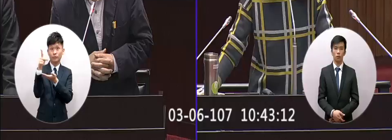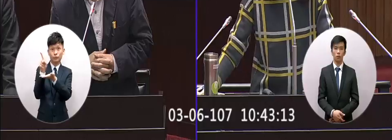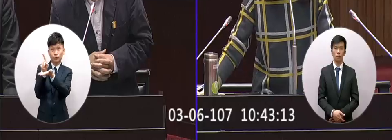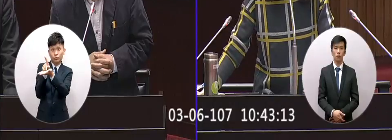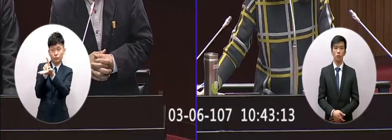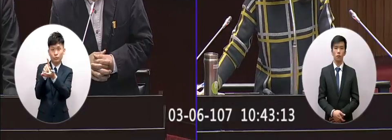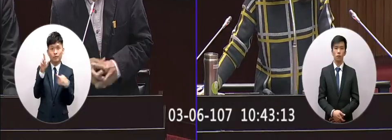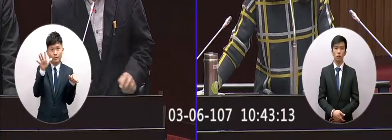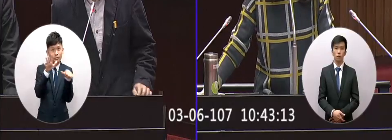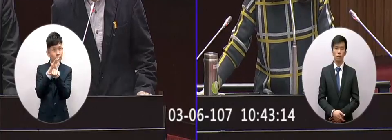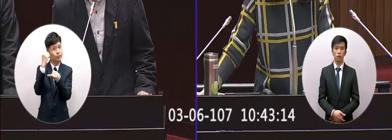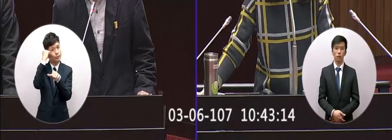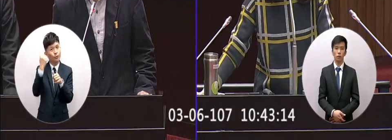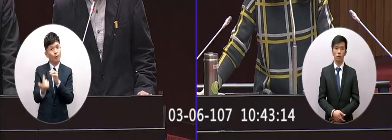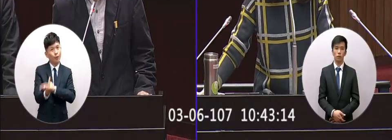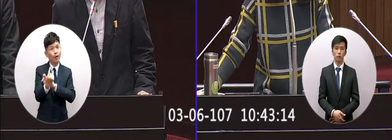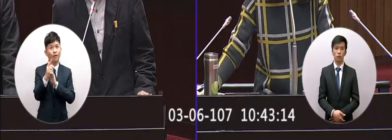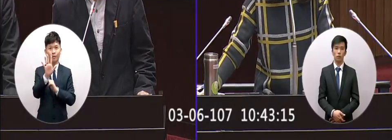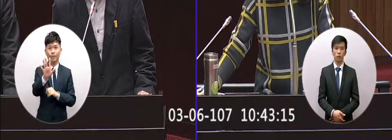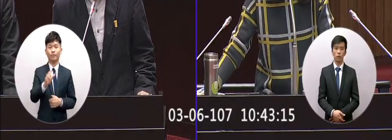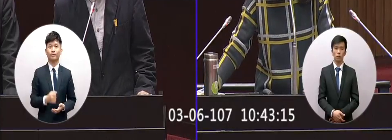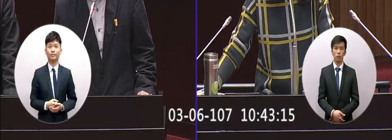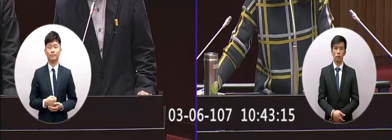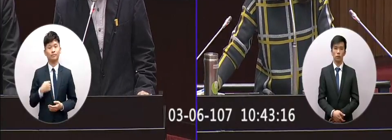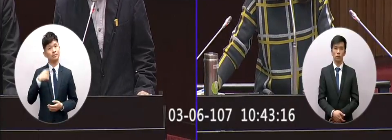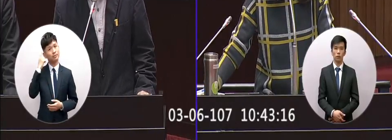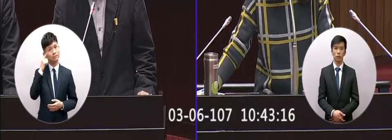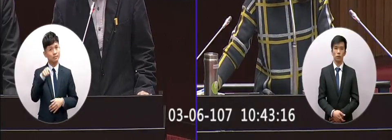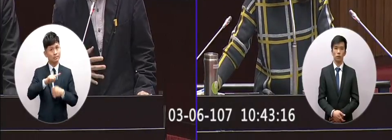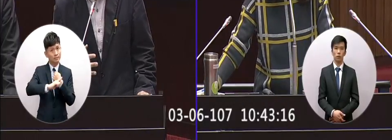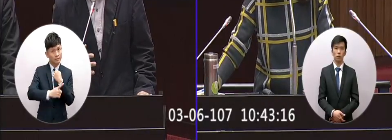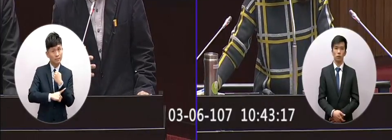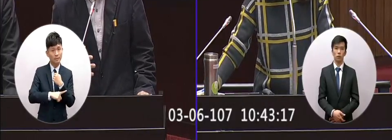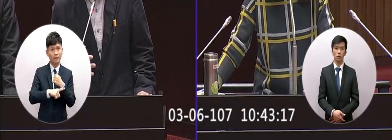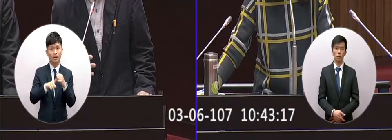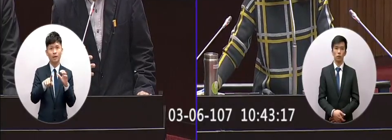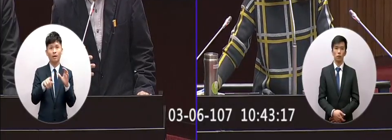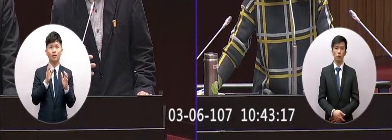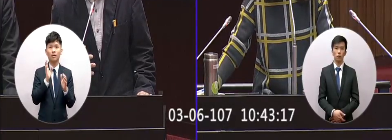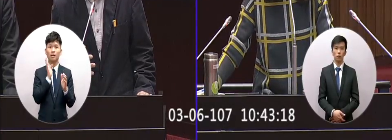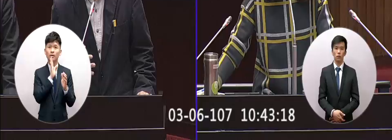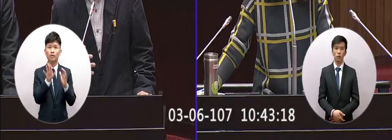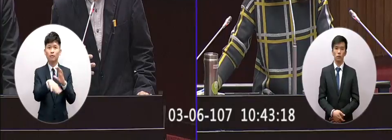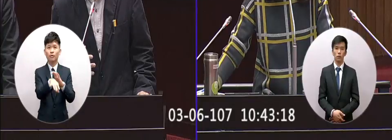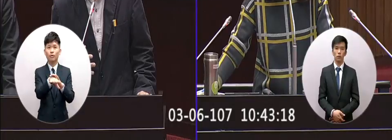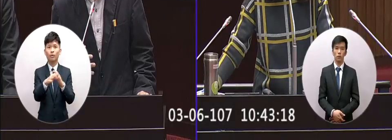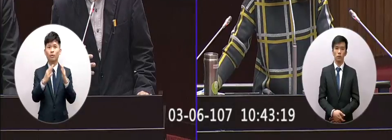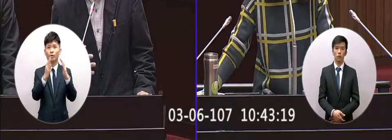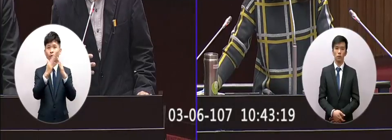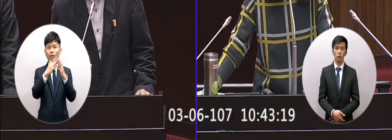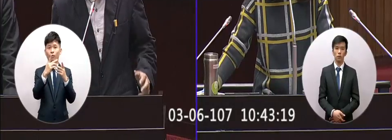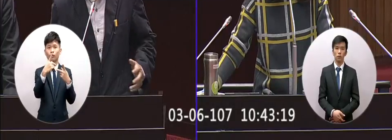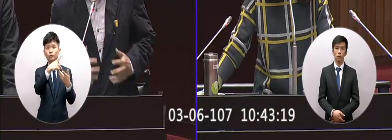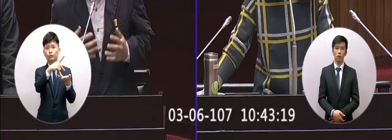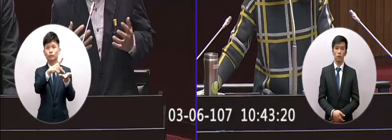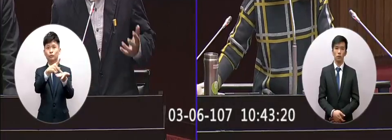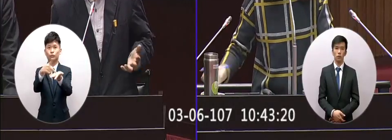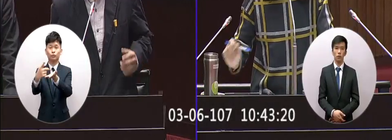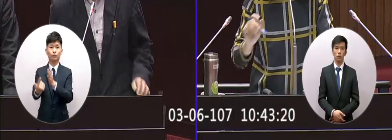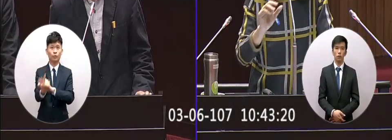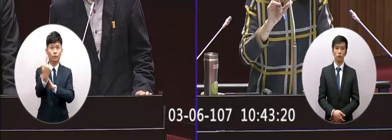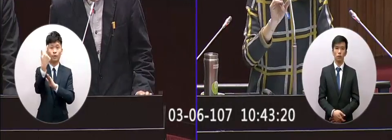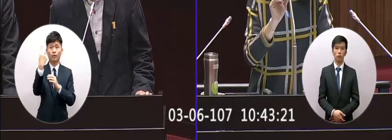就住进去哦、那感觉这样子的一个方式，一方面把空余屋赶快释出、哦、那另外一方面也赶快